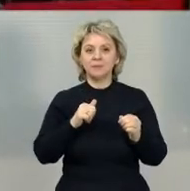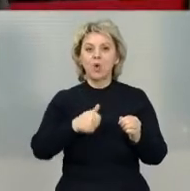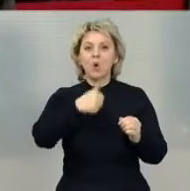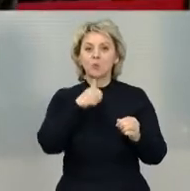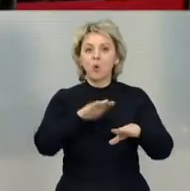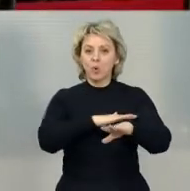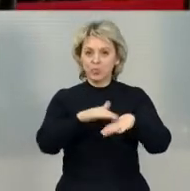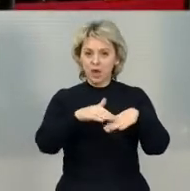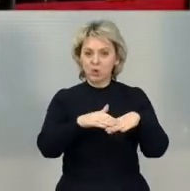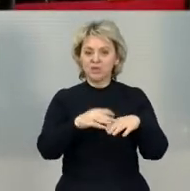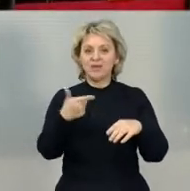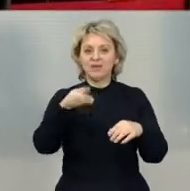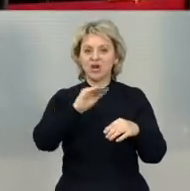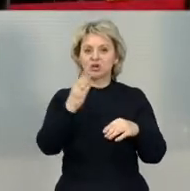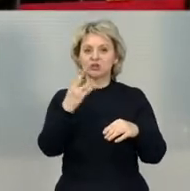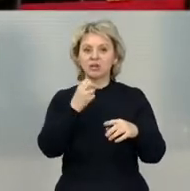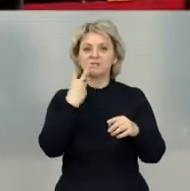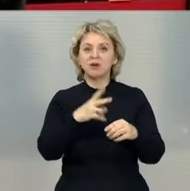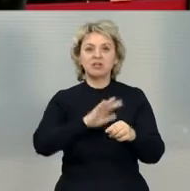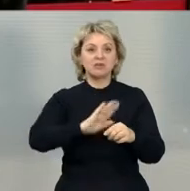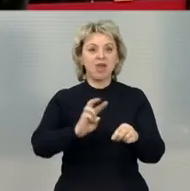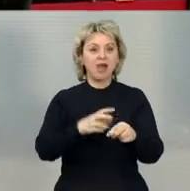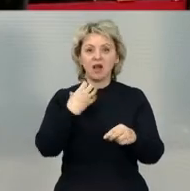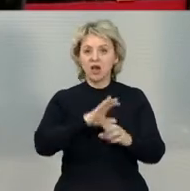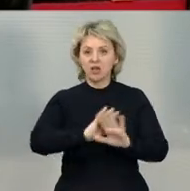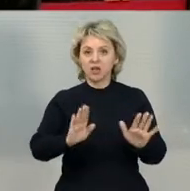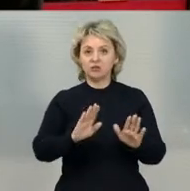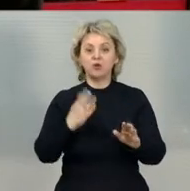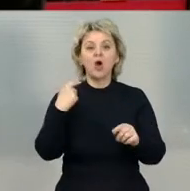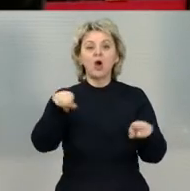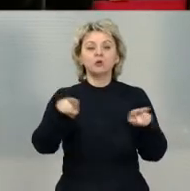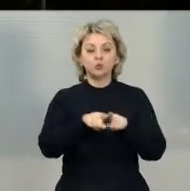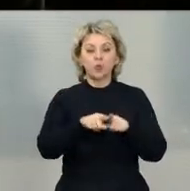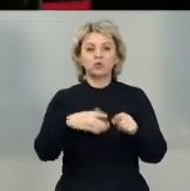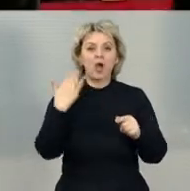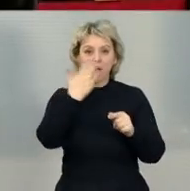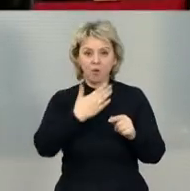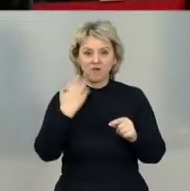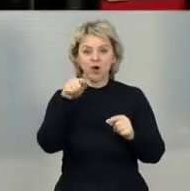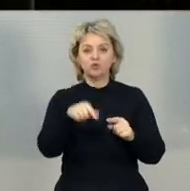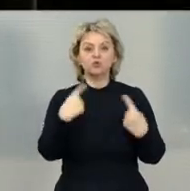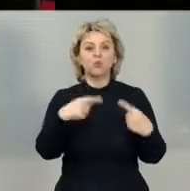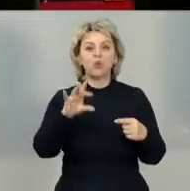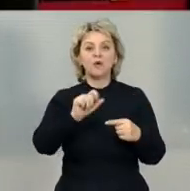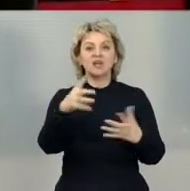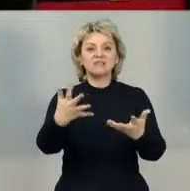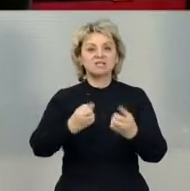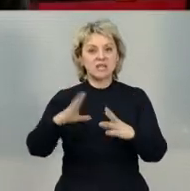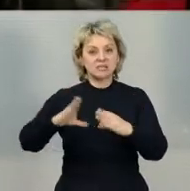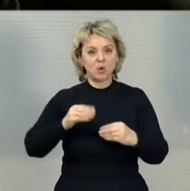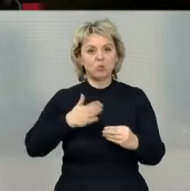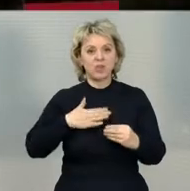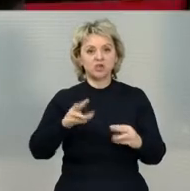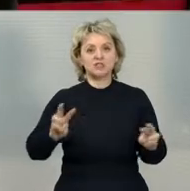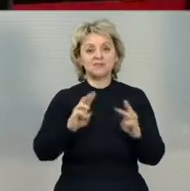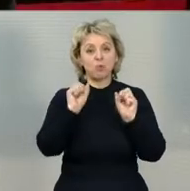пробую на руке, грешник. Смотрю, не горячее. Тогда тоже омываюсь. Другой раз взял с собой наши